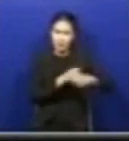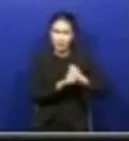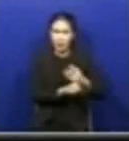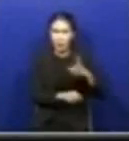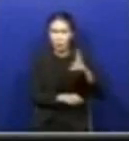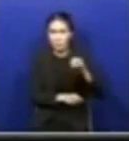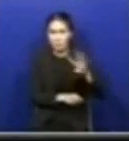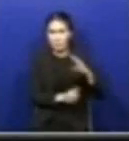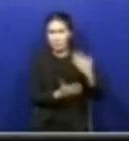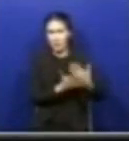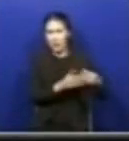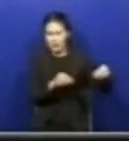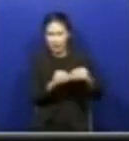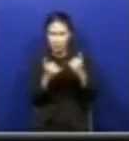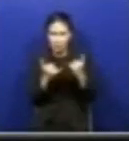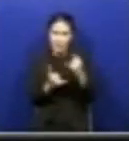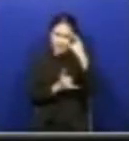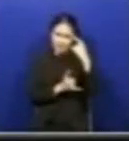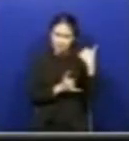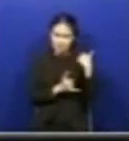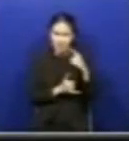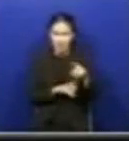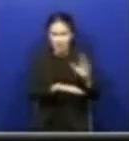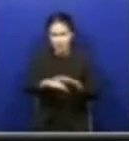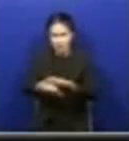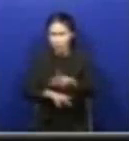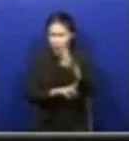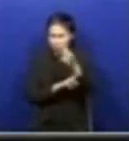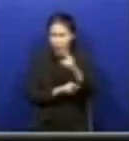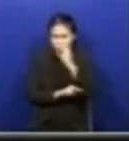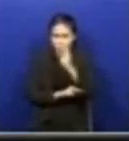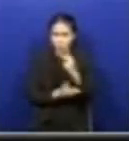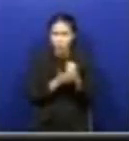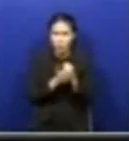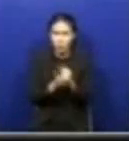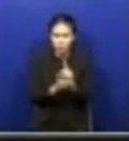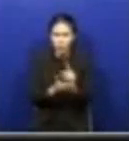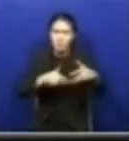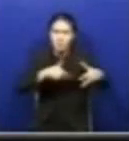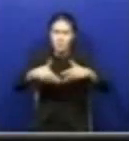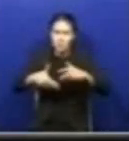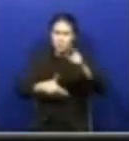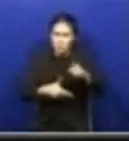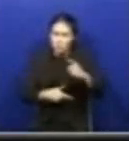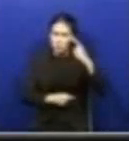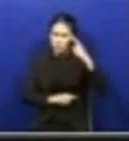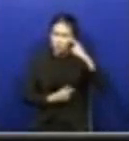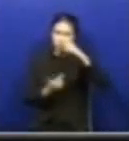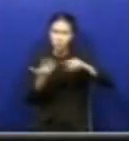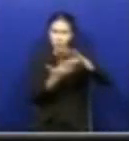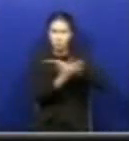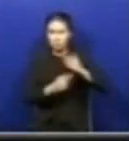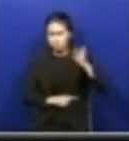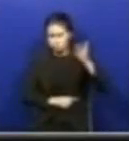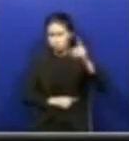นี้ให้ใช้อย่างระมัดระวังให้เห็นใจในอนาคตวางข้างหน้าที่เรา